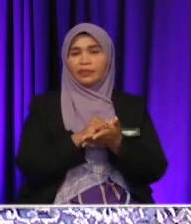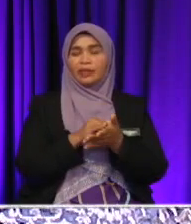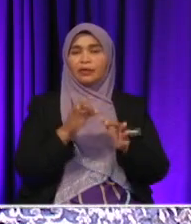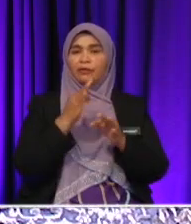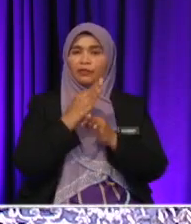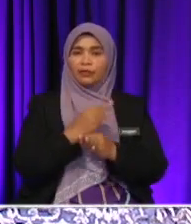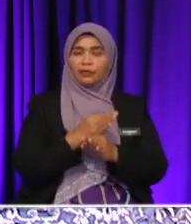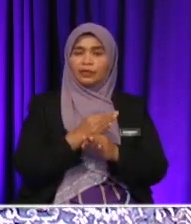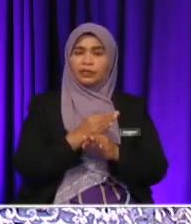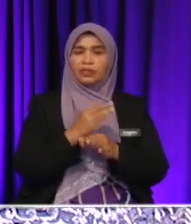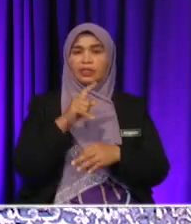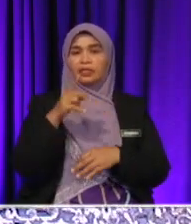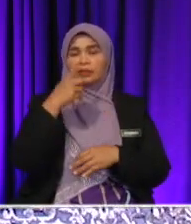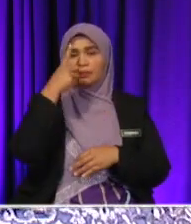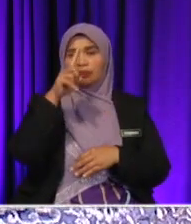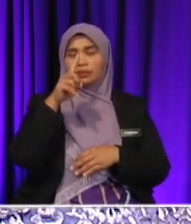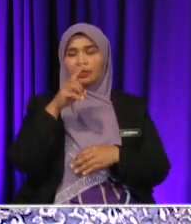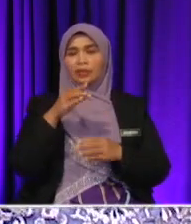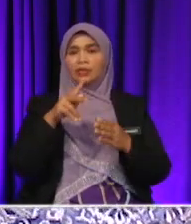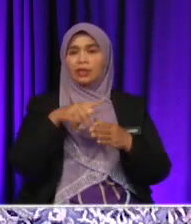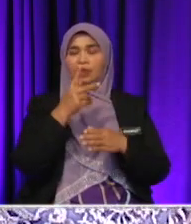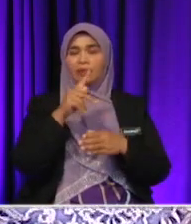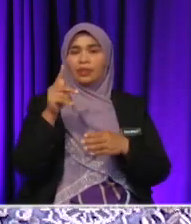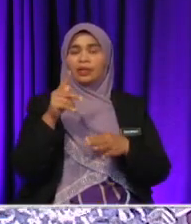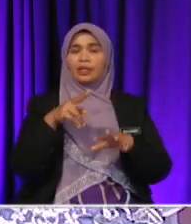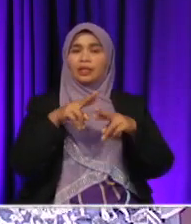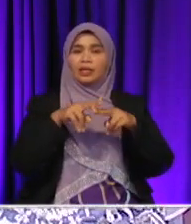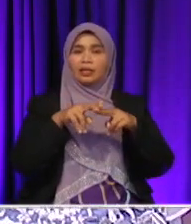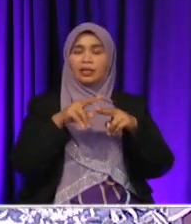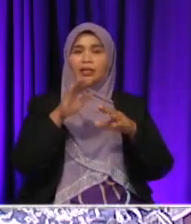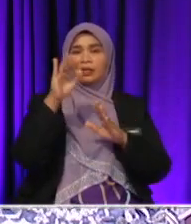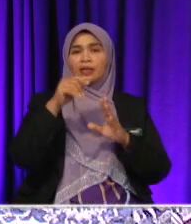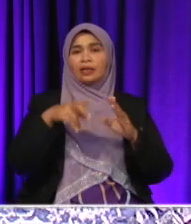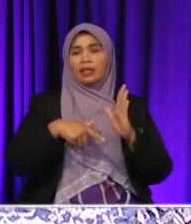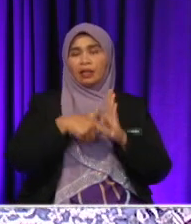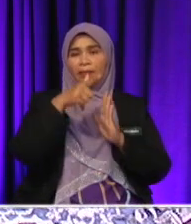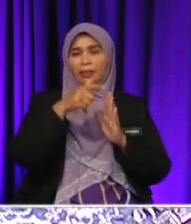hidato ini adalah untuk mengeluarkan garam yang berlebihan